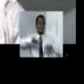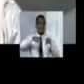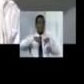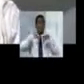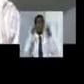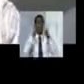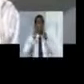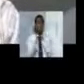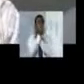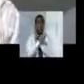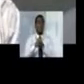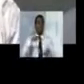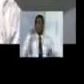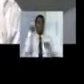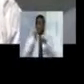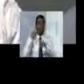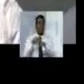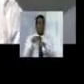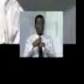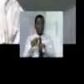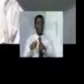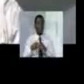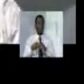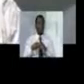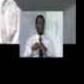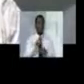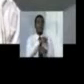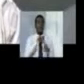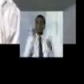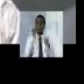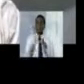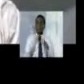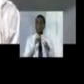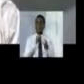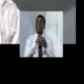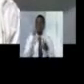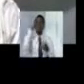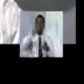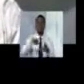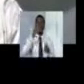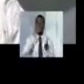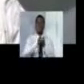qui est pratiquement importée d'ailleurs. Et donc, c'est dire que